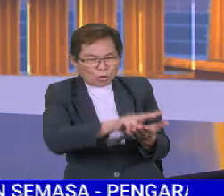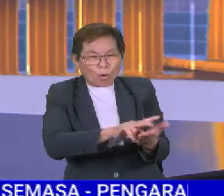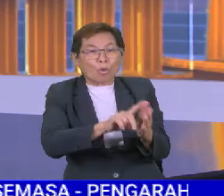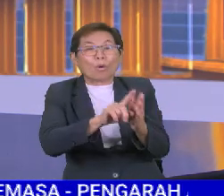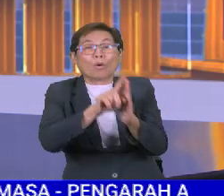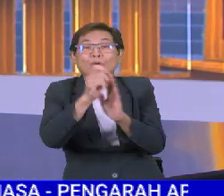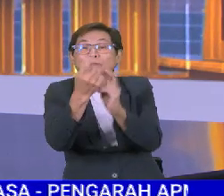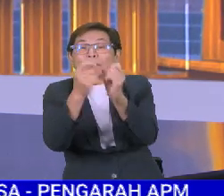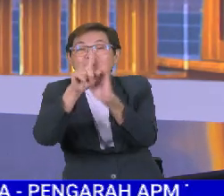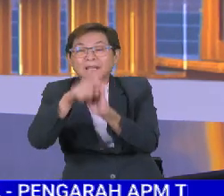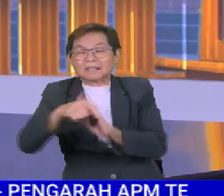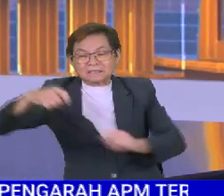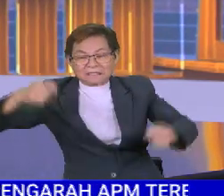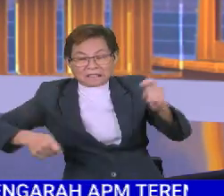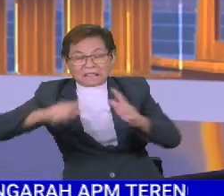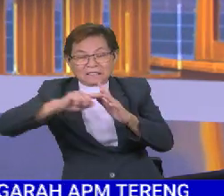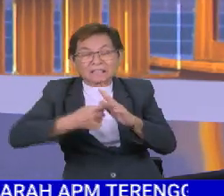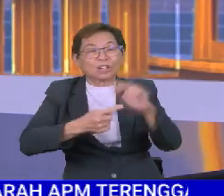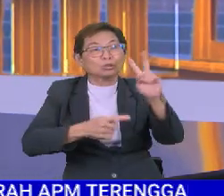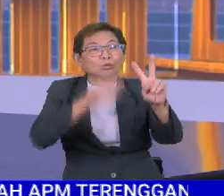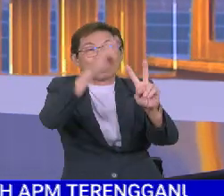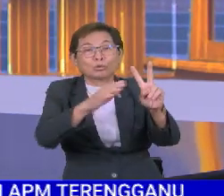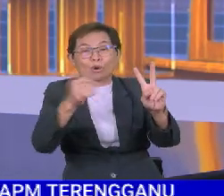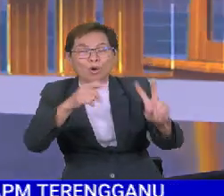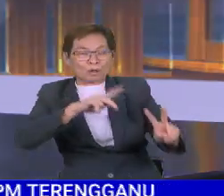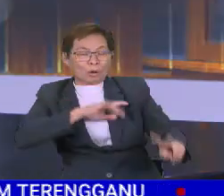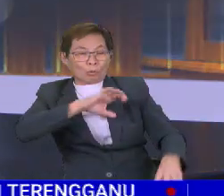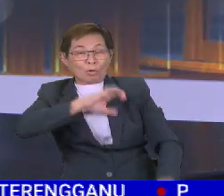saat di platform tiktok sejak 2 Oktober Selatan